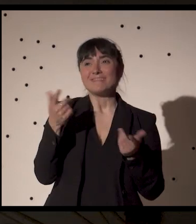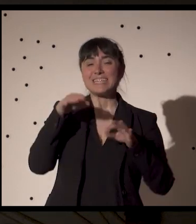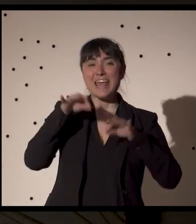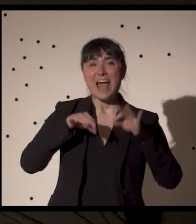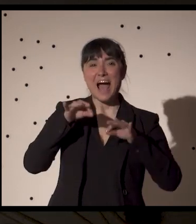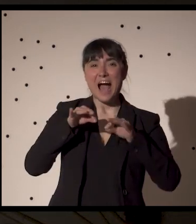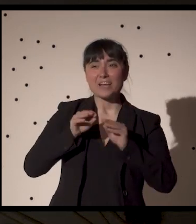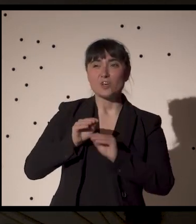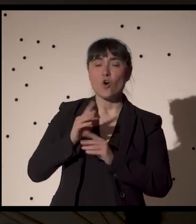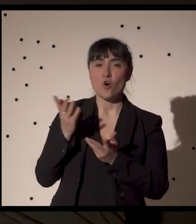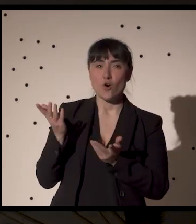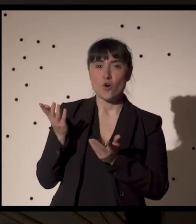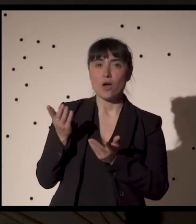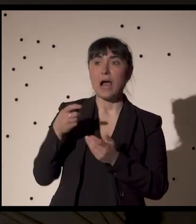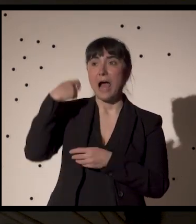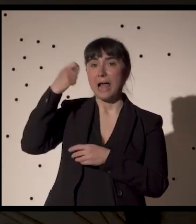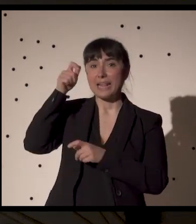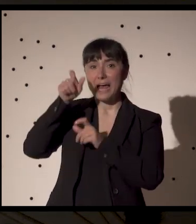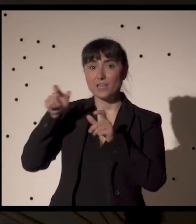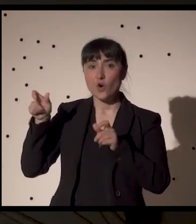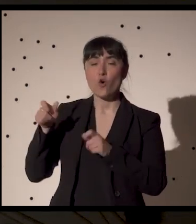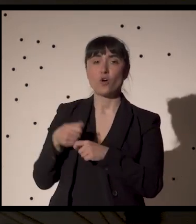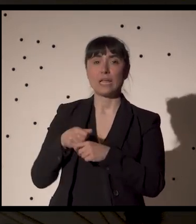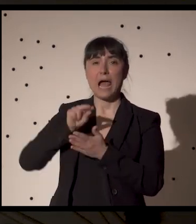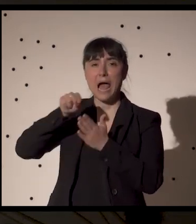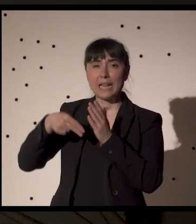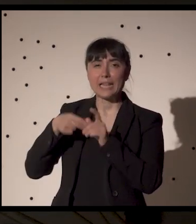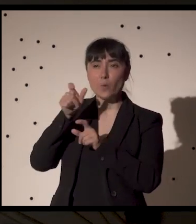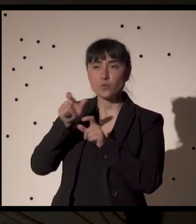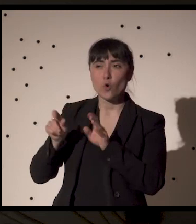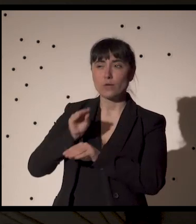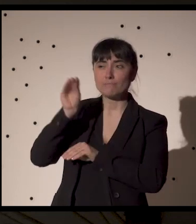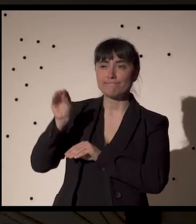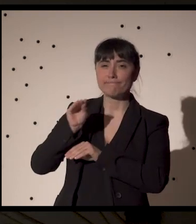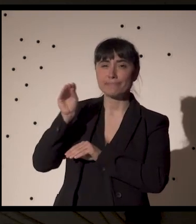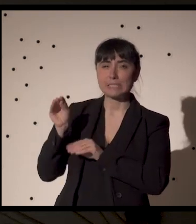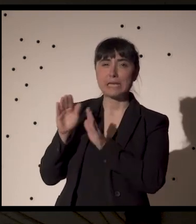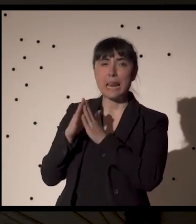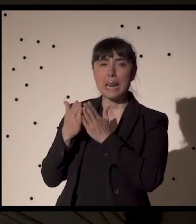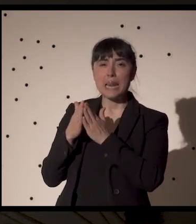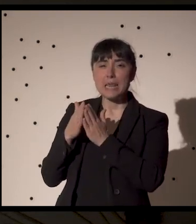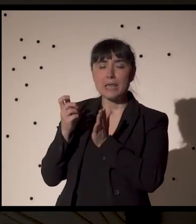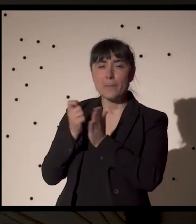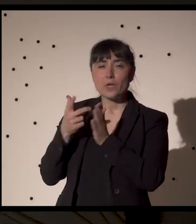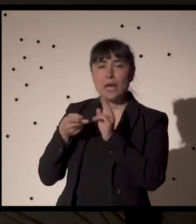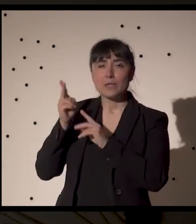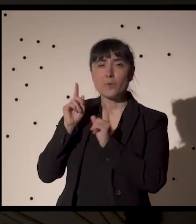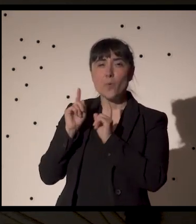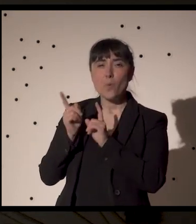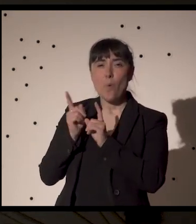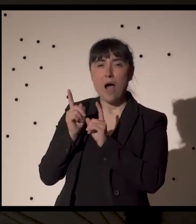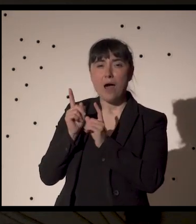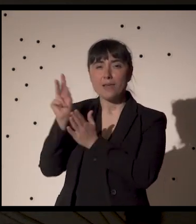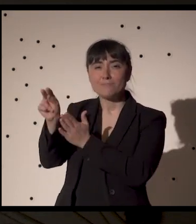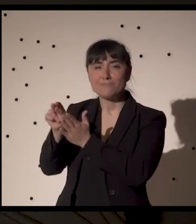piccolo ai propri attori ed autori che sono in stagione quest'anno Sul libro che ha maggiormente segnato il loro percorso teatrale Quindi